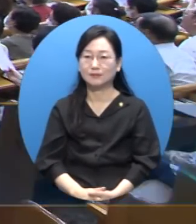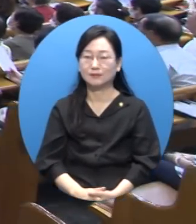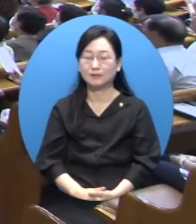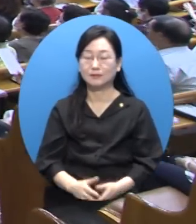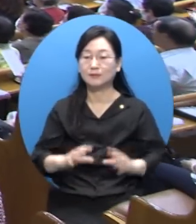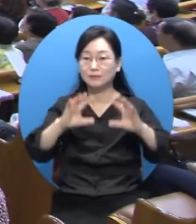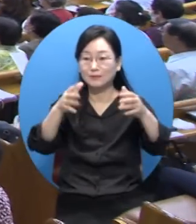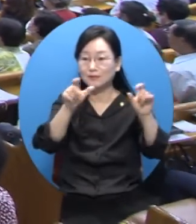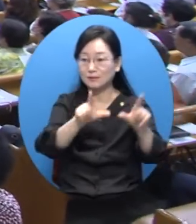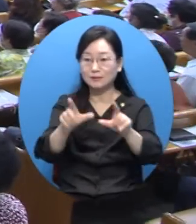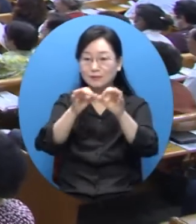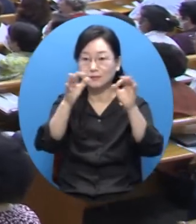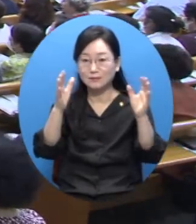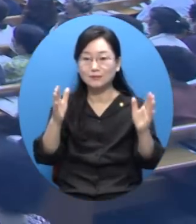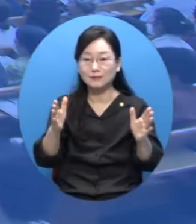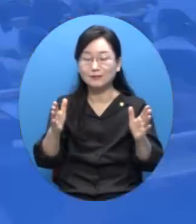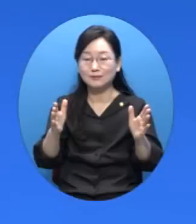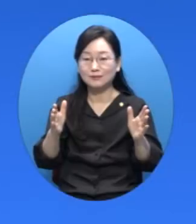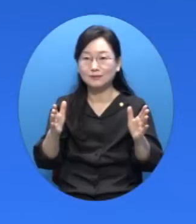이상을 살아가는 동안에